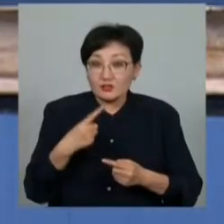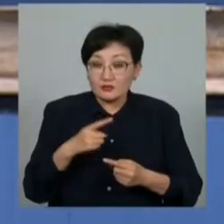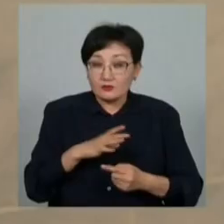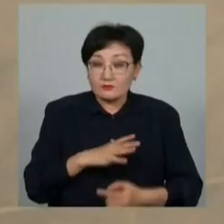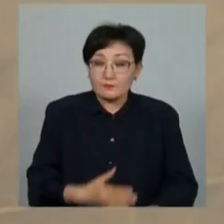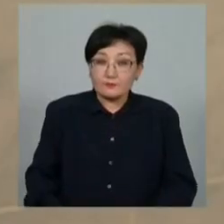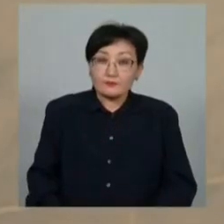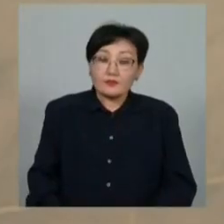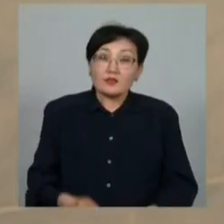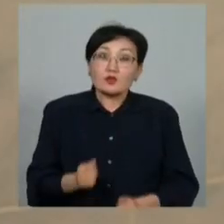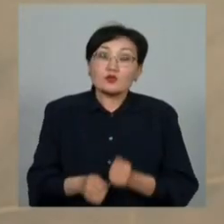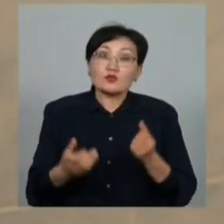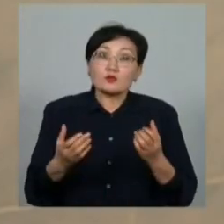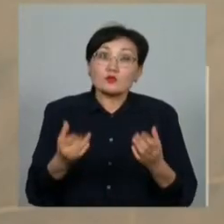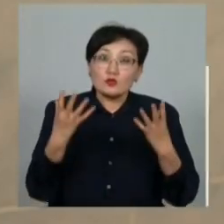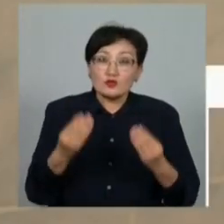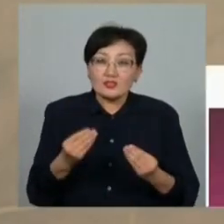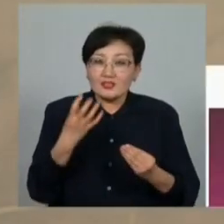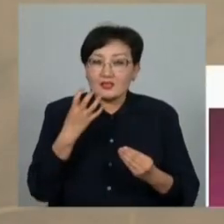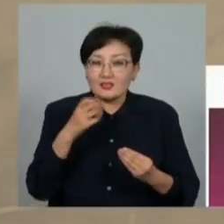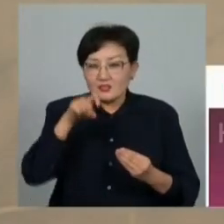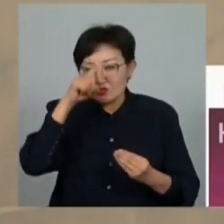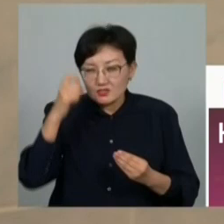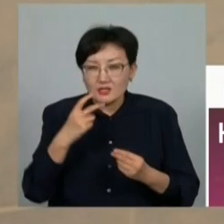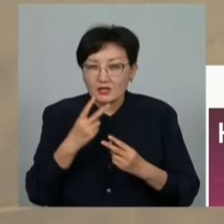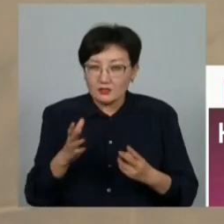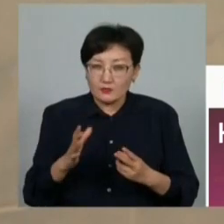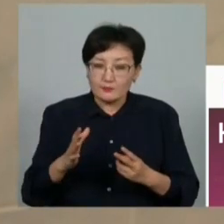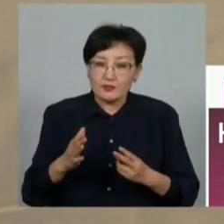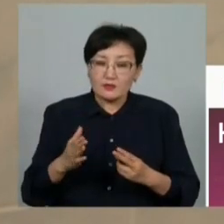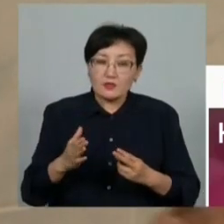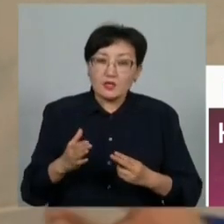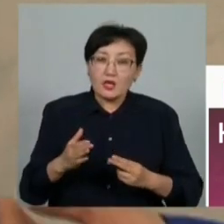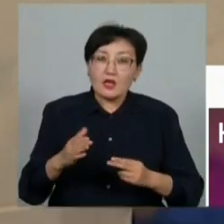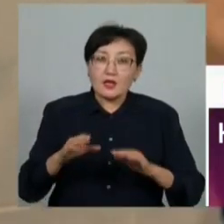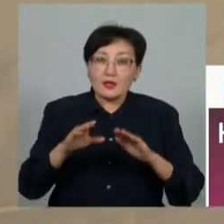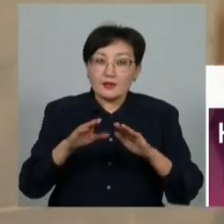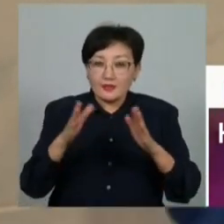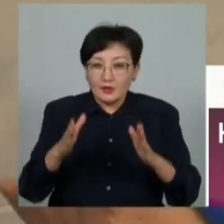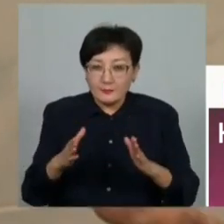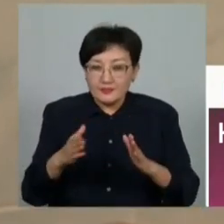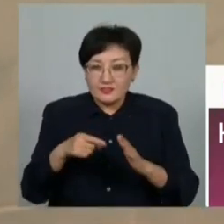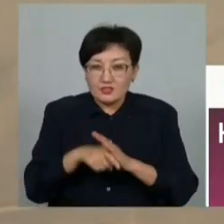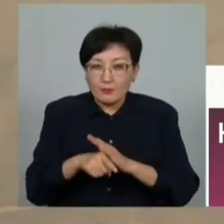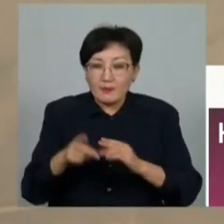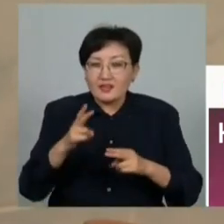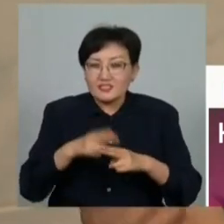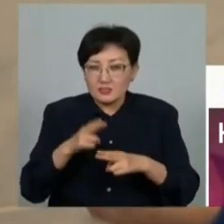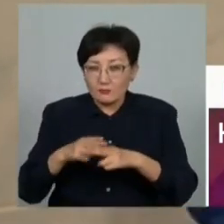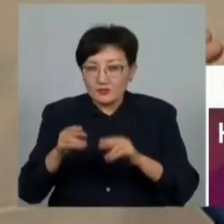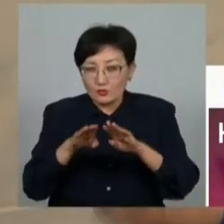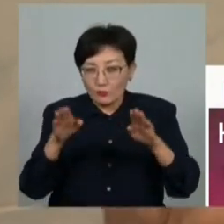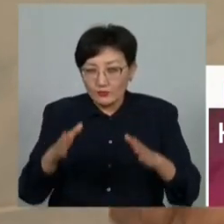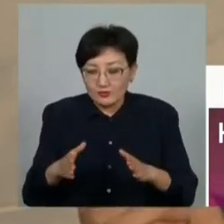айтады. Күнін ыстығына біз қарамаймыз. Күнін ыстығына қарамастан, ана кабинамыз деген біздікі бәрі темір кабина,